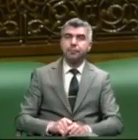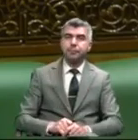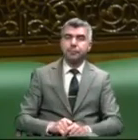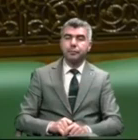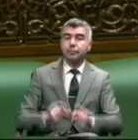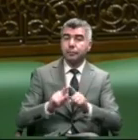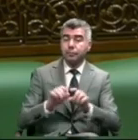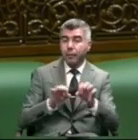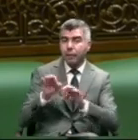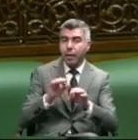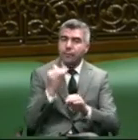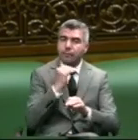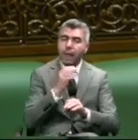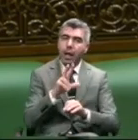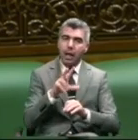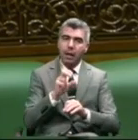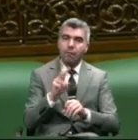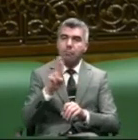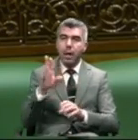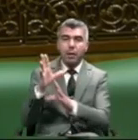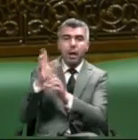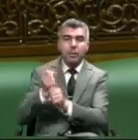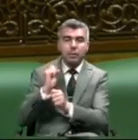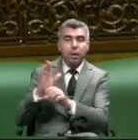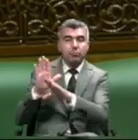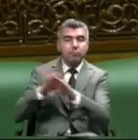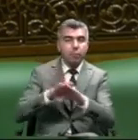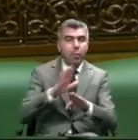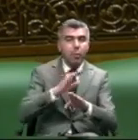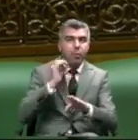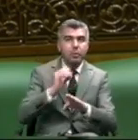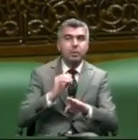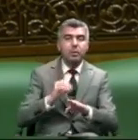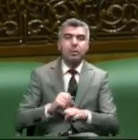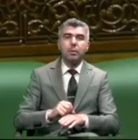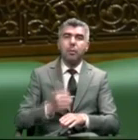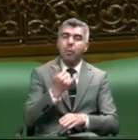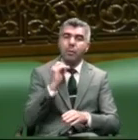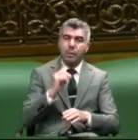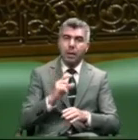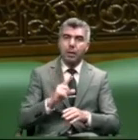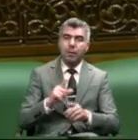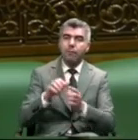استعجاليه واللي سيدنا الله ينصره التوجيهات ديالو خصوصا في المسائل ديال الفلاحه والعلف